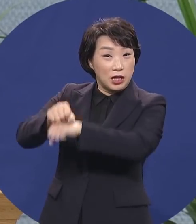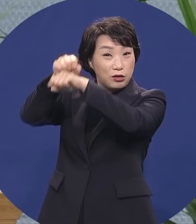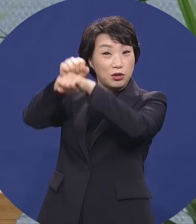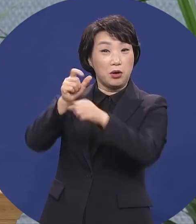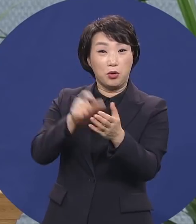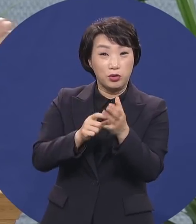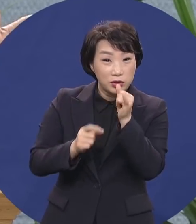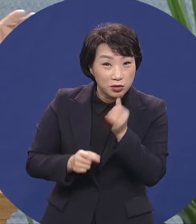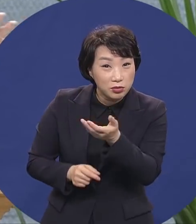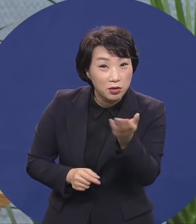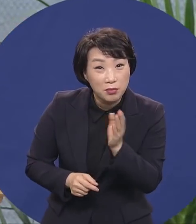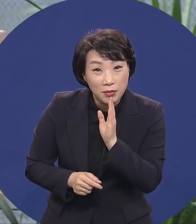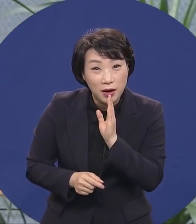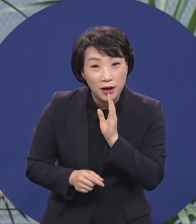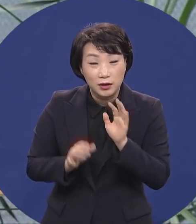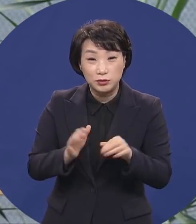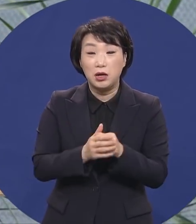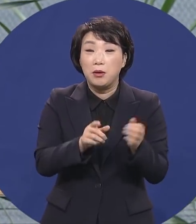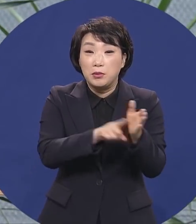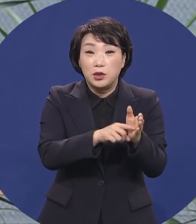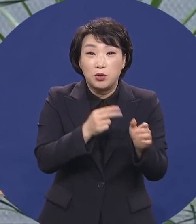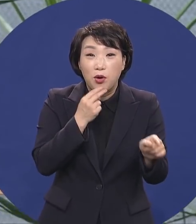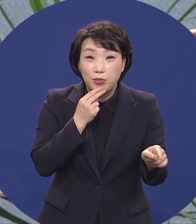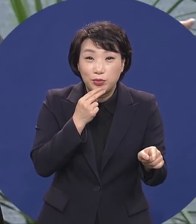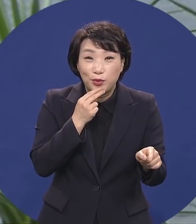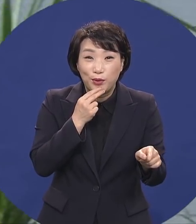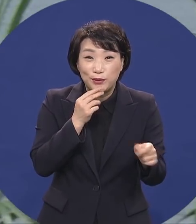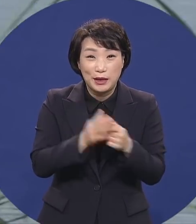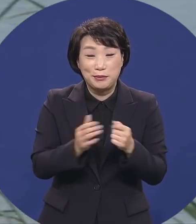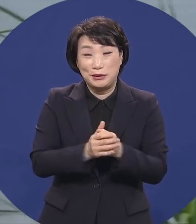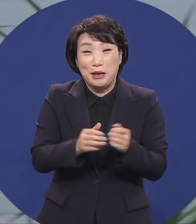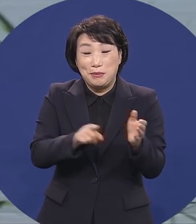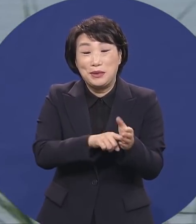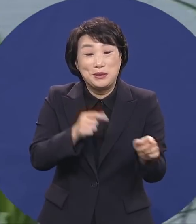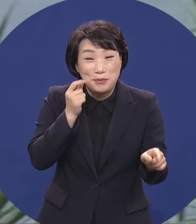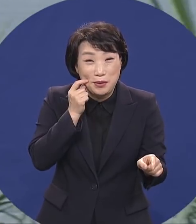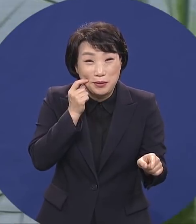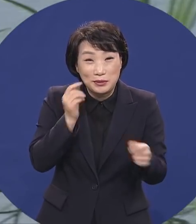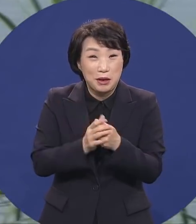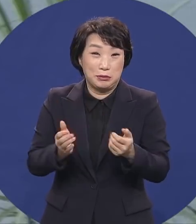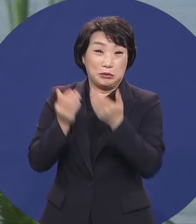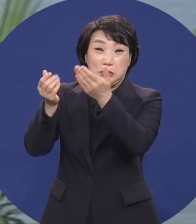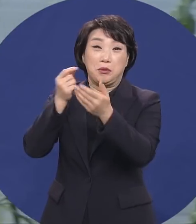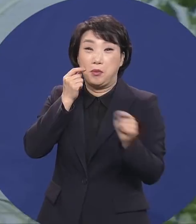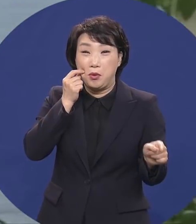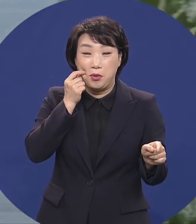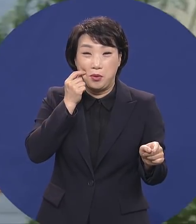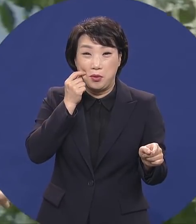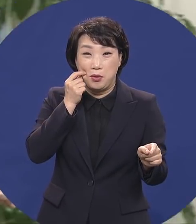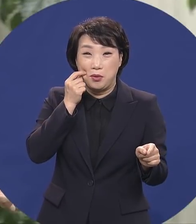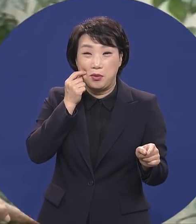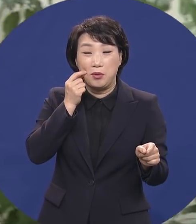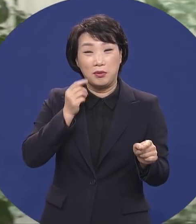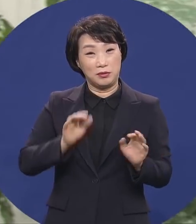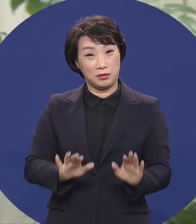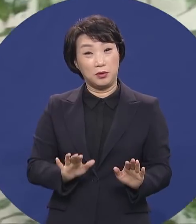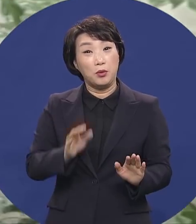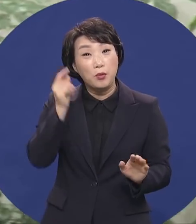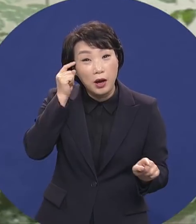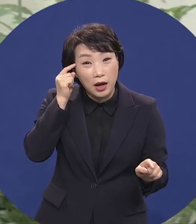말했습니다. 안 믿어지니까 안 하는 거예요. 안 믿어지니까.